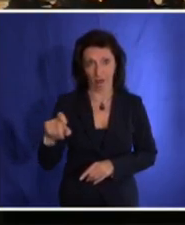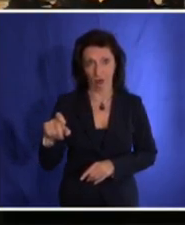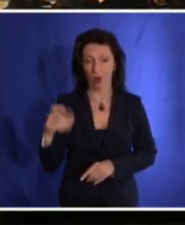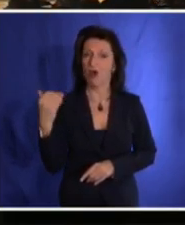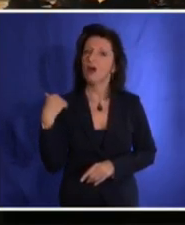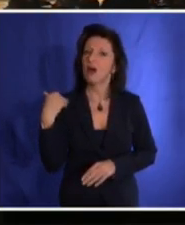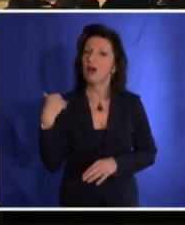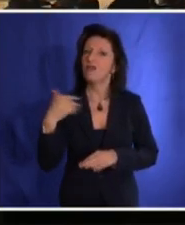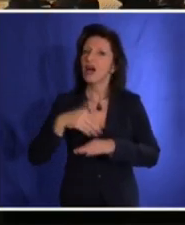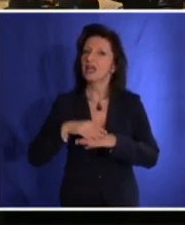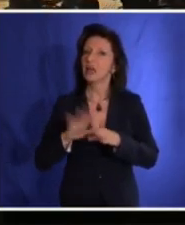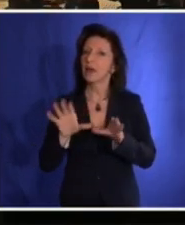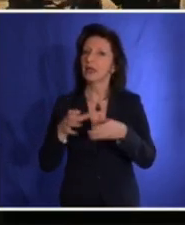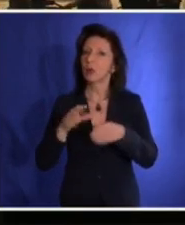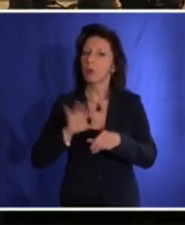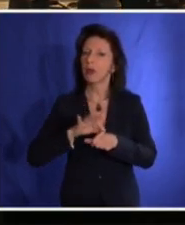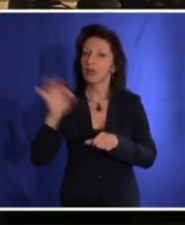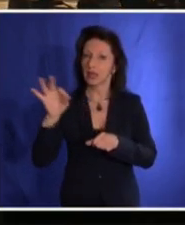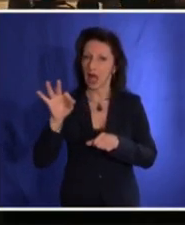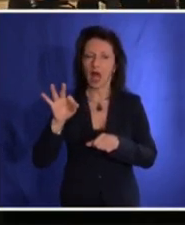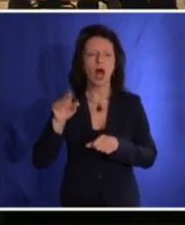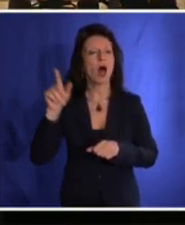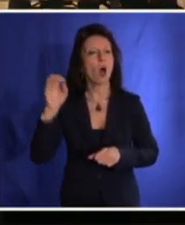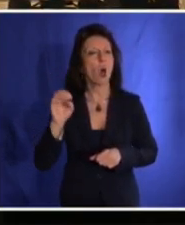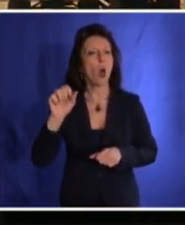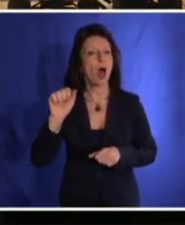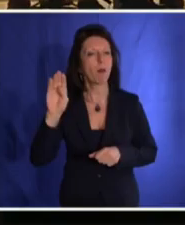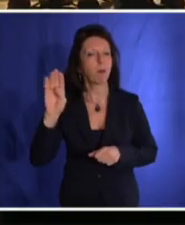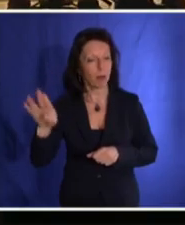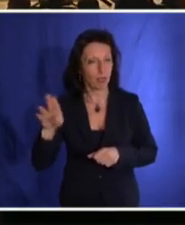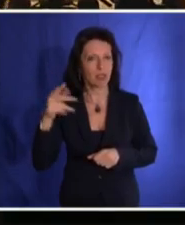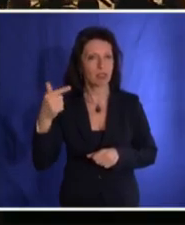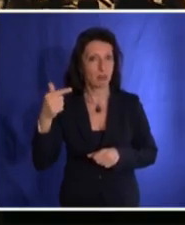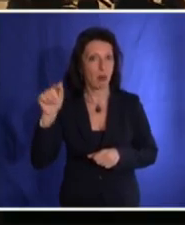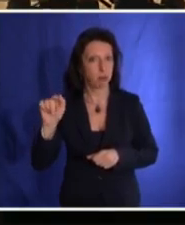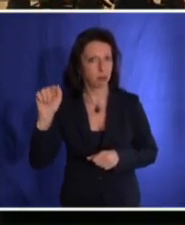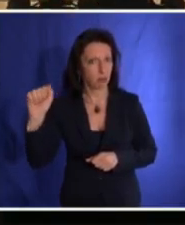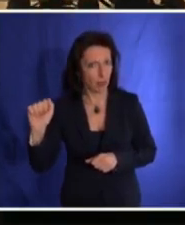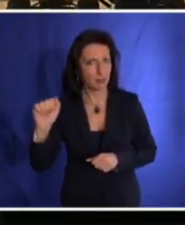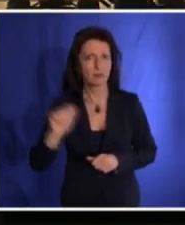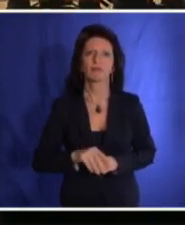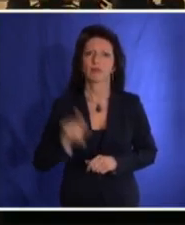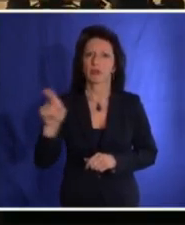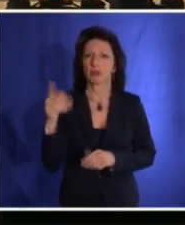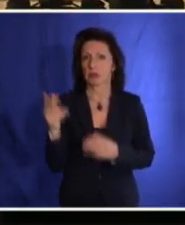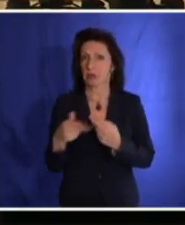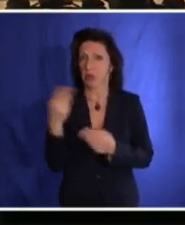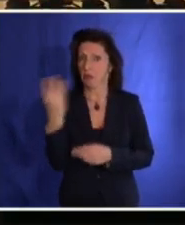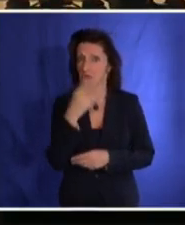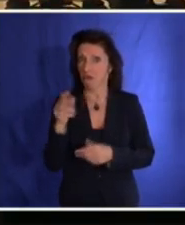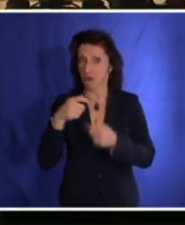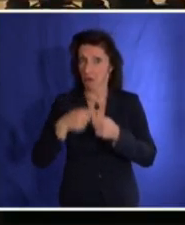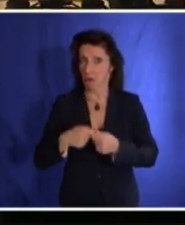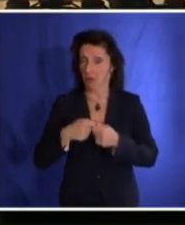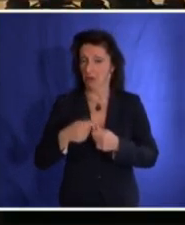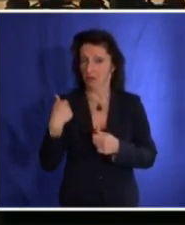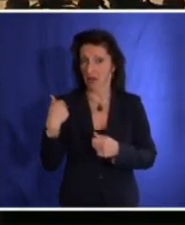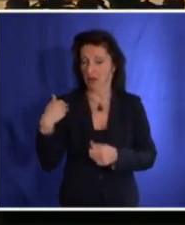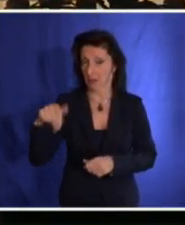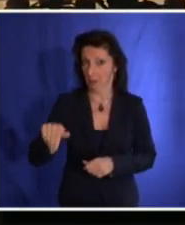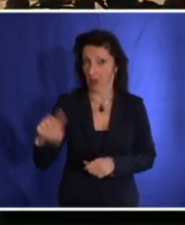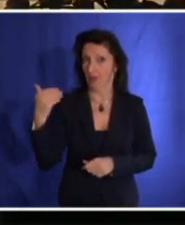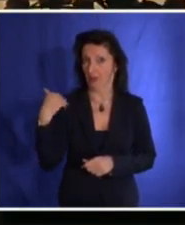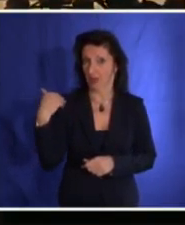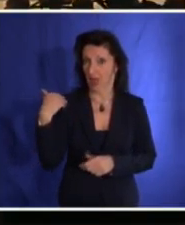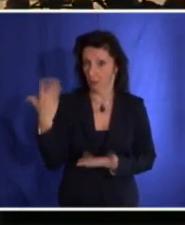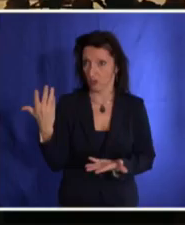des ÖRBs im Haus 2.1 stattgefunden und mit knapp 400 Mitgliedern, die anwesend waren, wurden die Themen und die Herausforderungen der